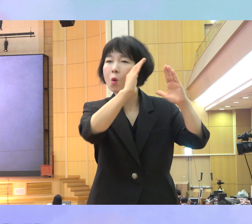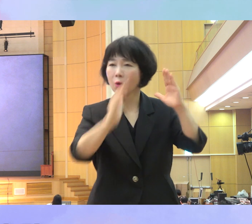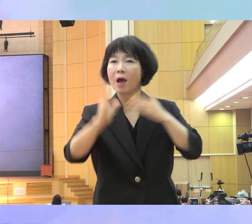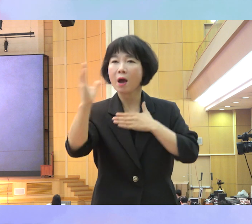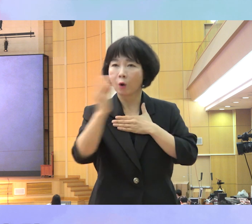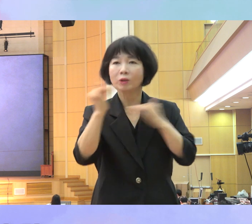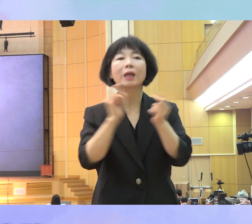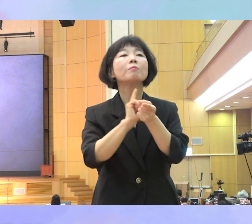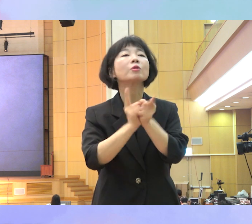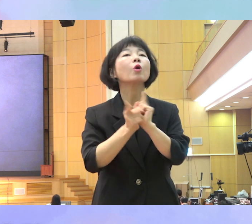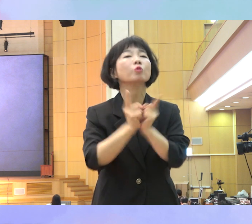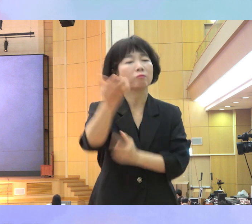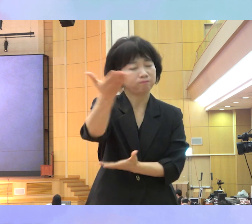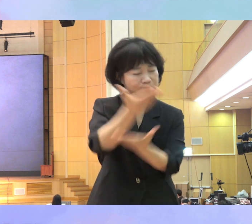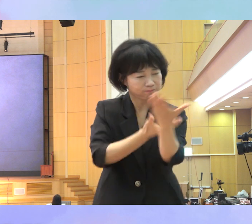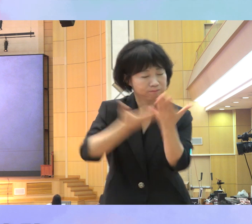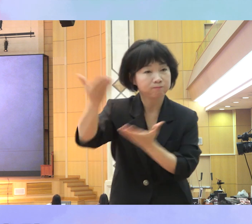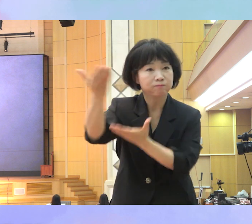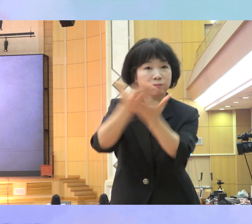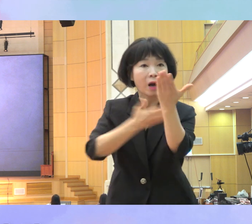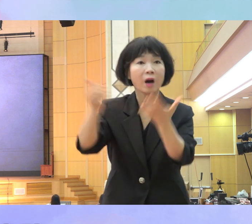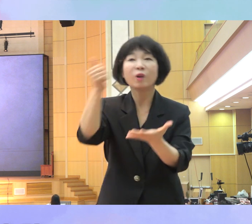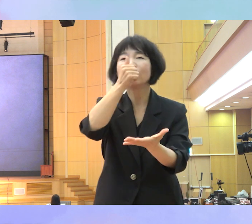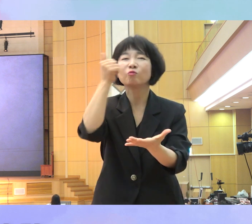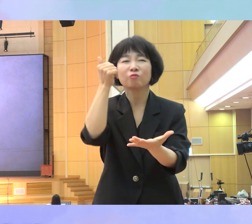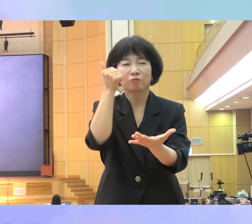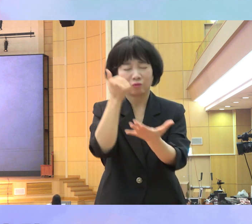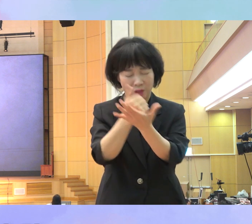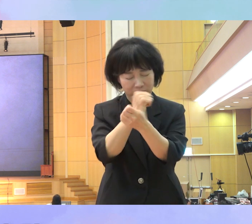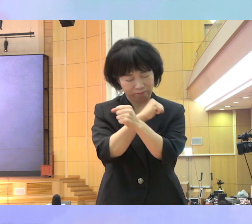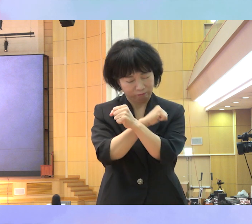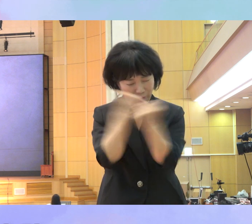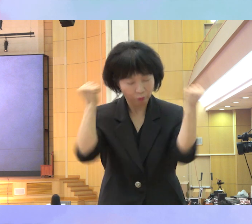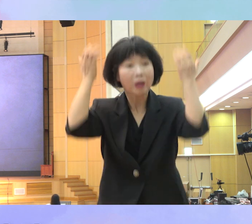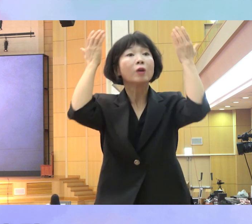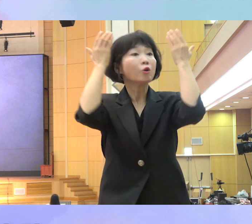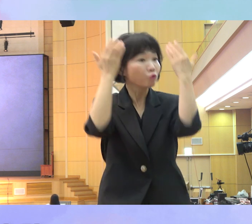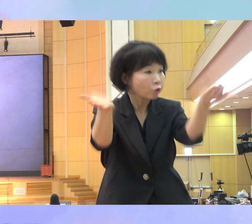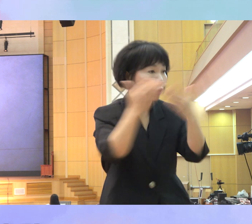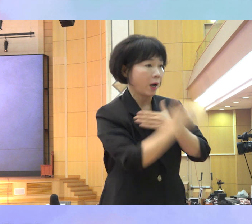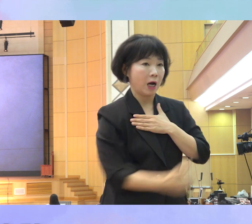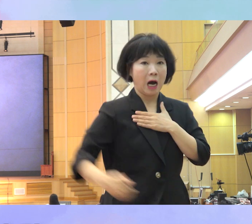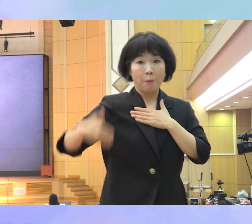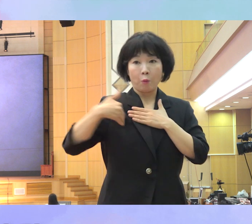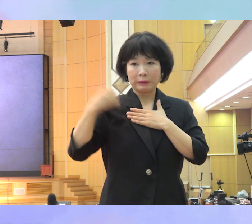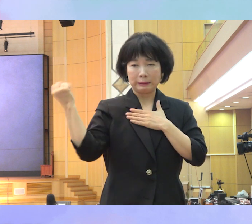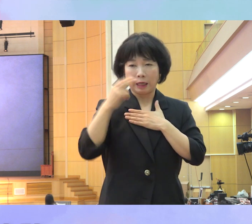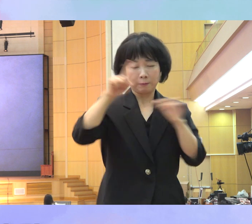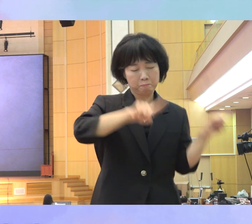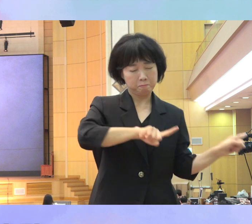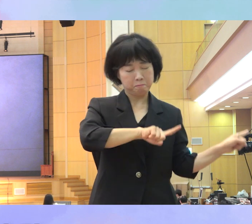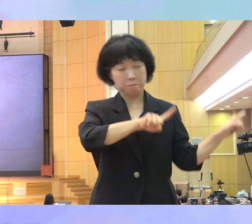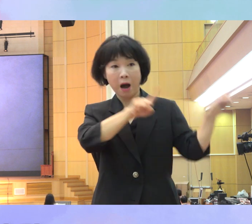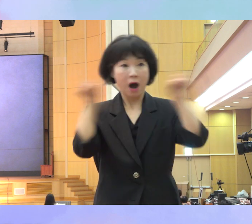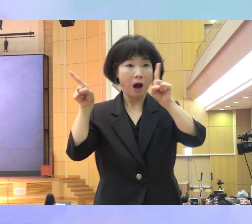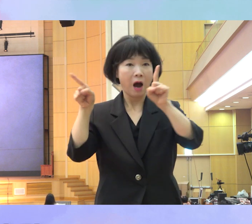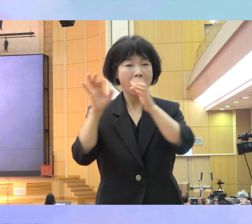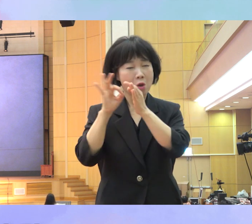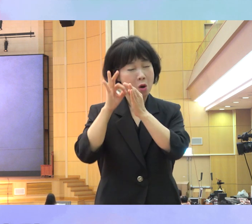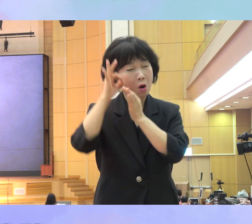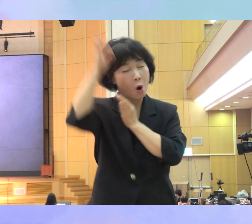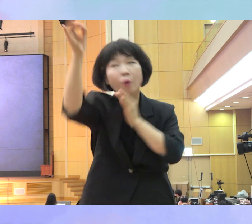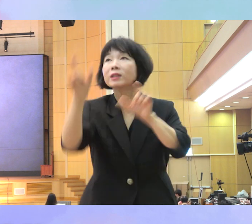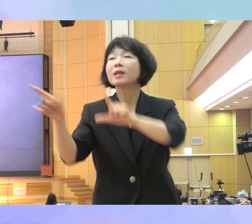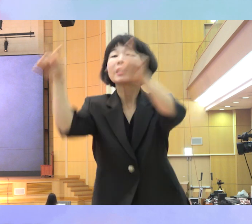거룩한 공회와 성도가 서로 교통하는 것과 죄를 사하여 주시는 것과 몸이 다시 사는